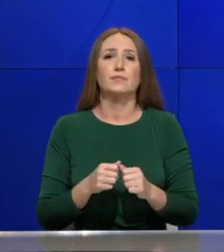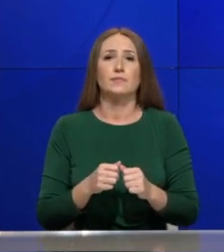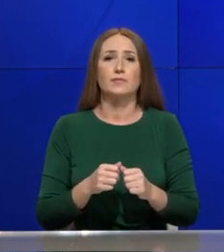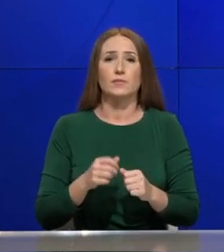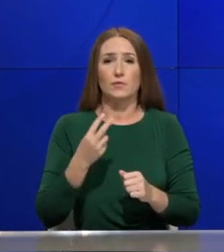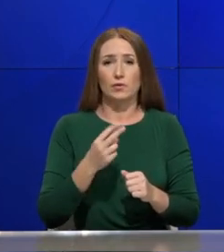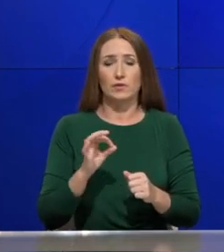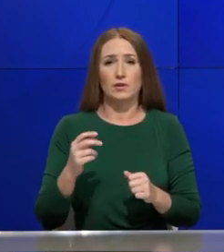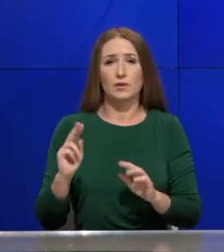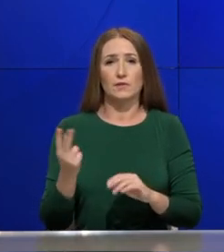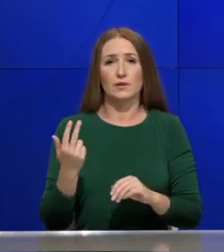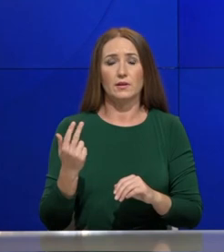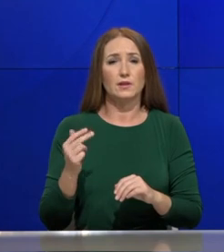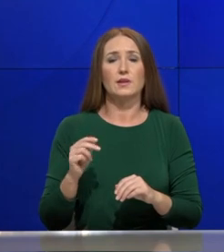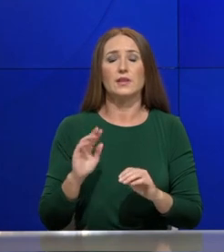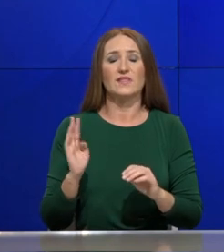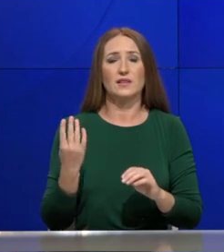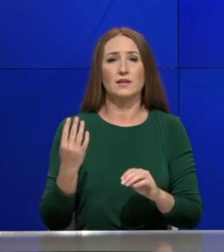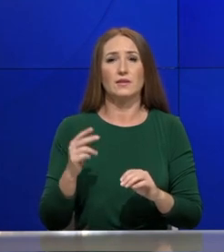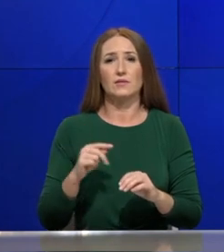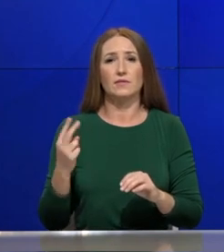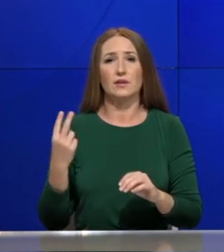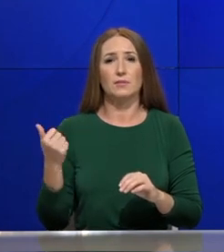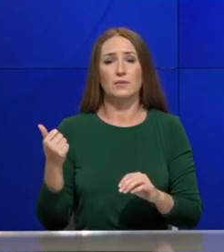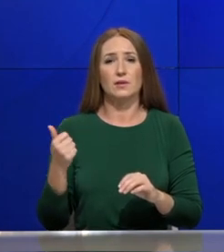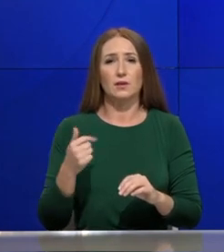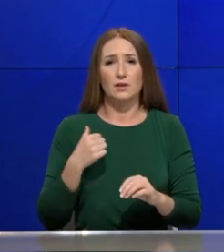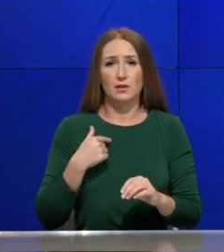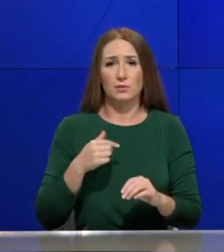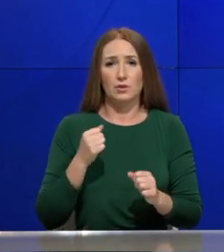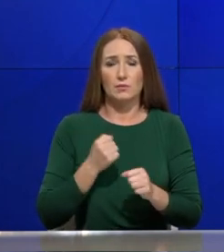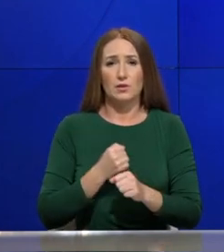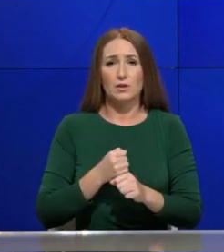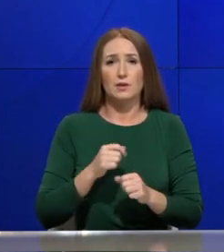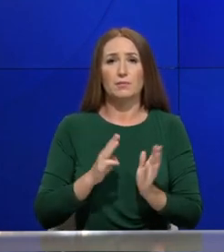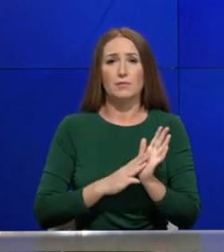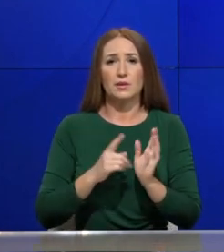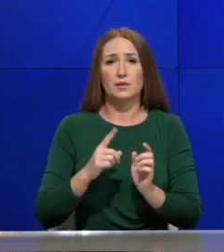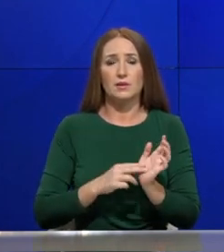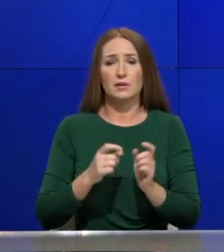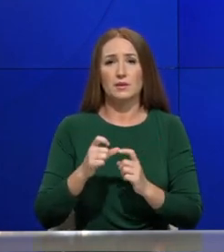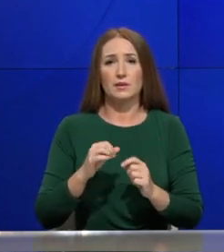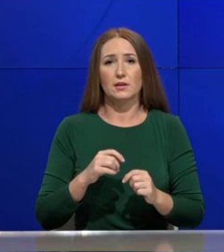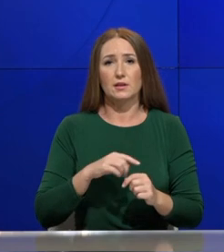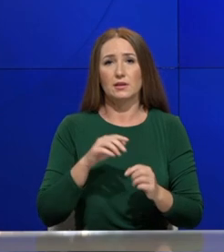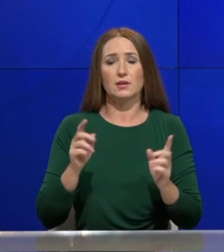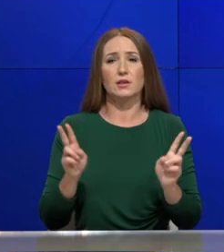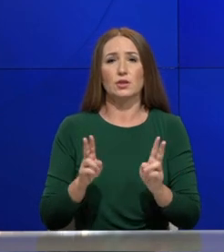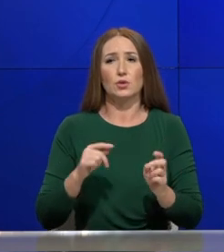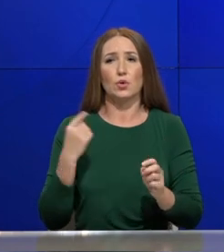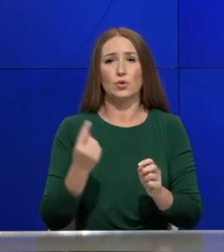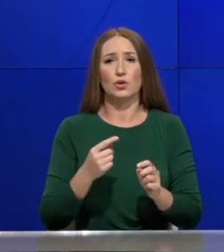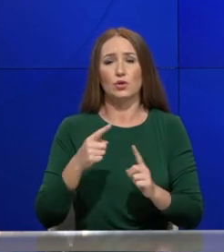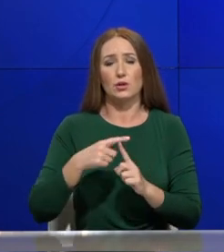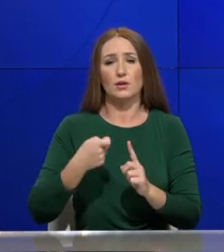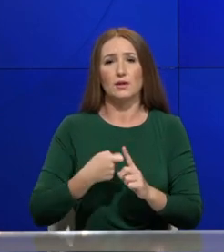Od 2019. do 2021. godine obavljao sam dužnost ministra prostornog uređenja i zaštite okolice Tuzlanskog kantona.